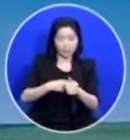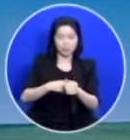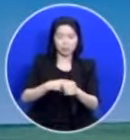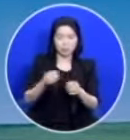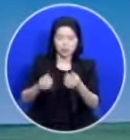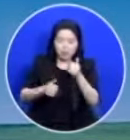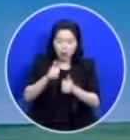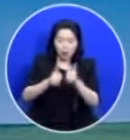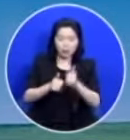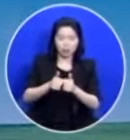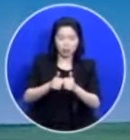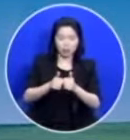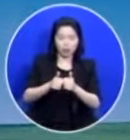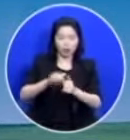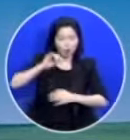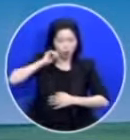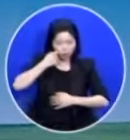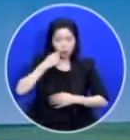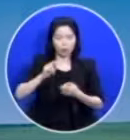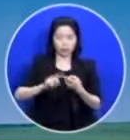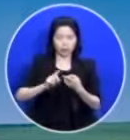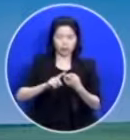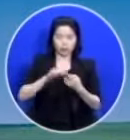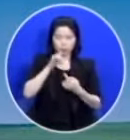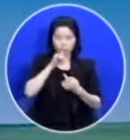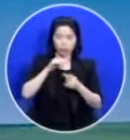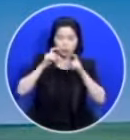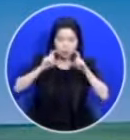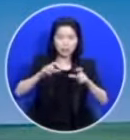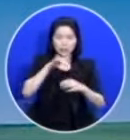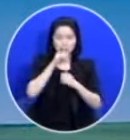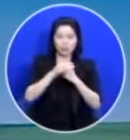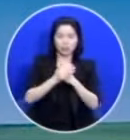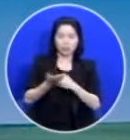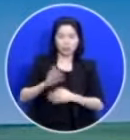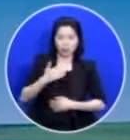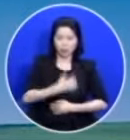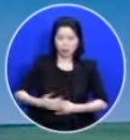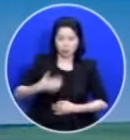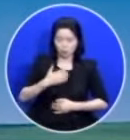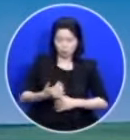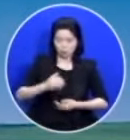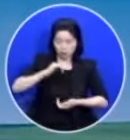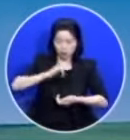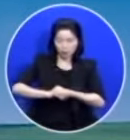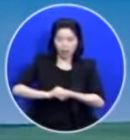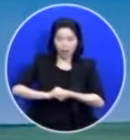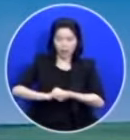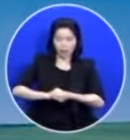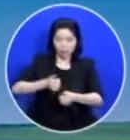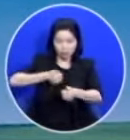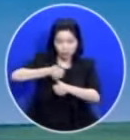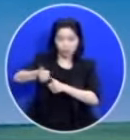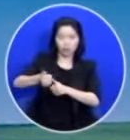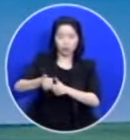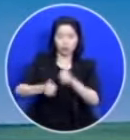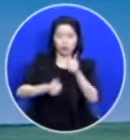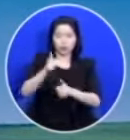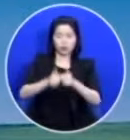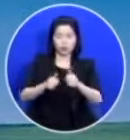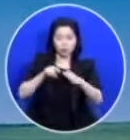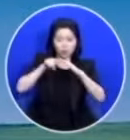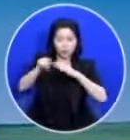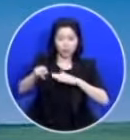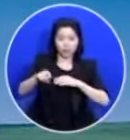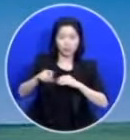된다고 그렇게 진단을 했다고 해요 그런데 그런 육신의 한계를 뚫고 그가 대에 나가서